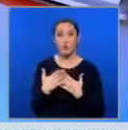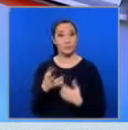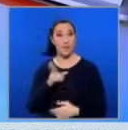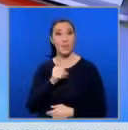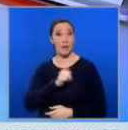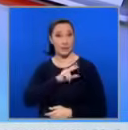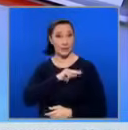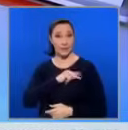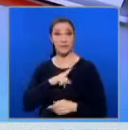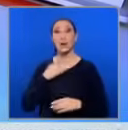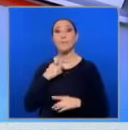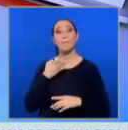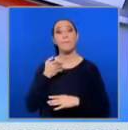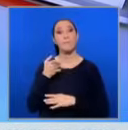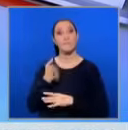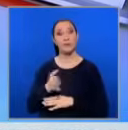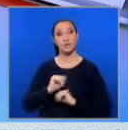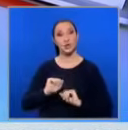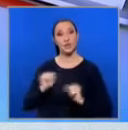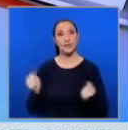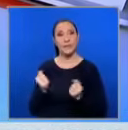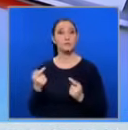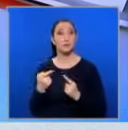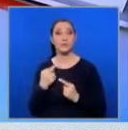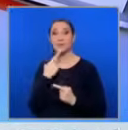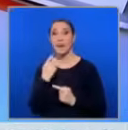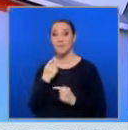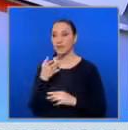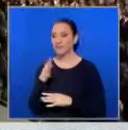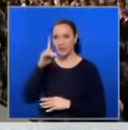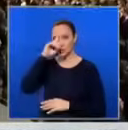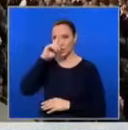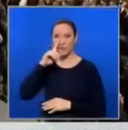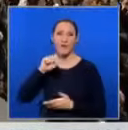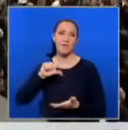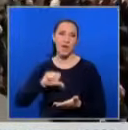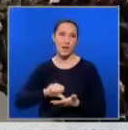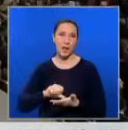за правозащитната си дейност, насочена към правата на жените в Иран.